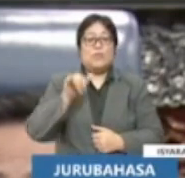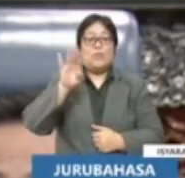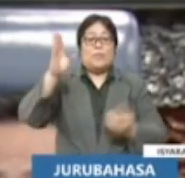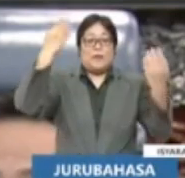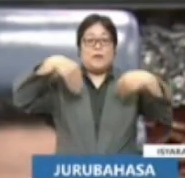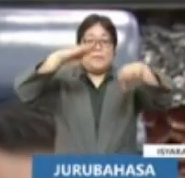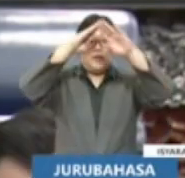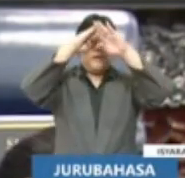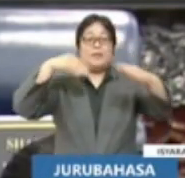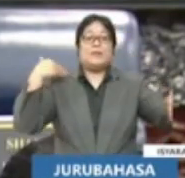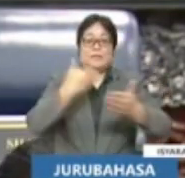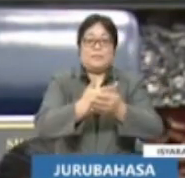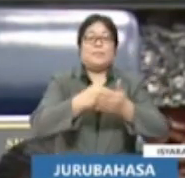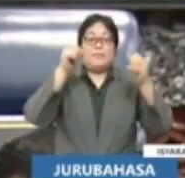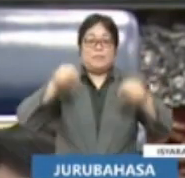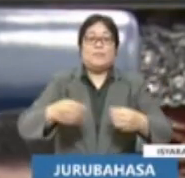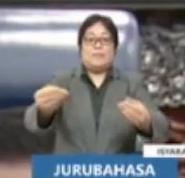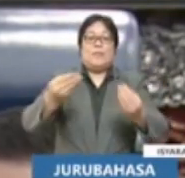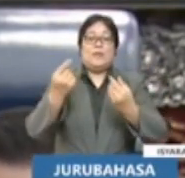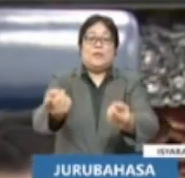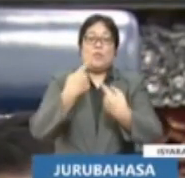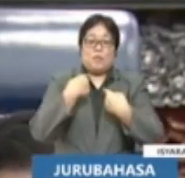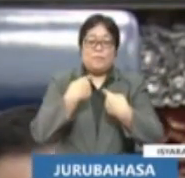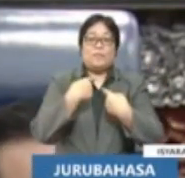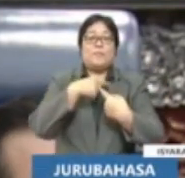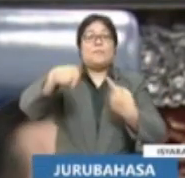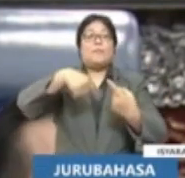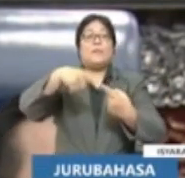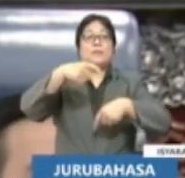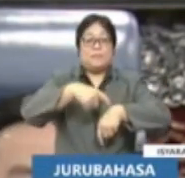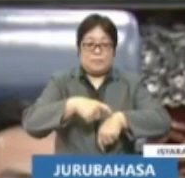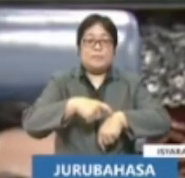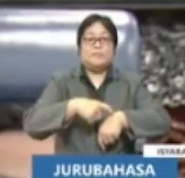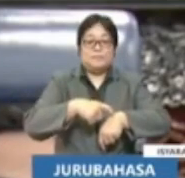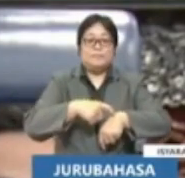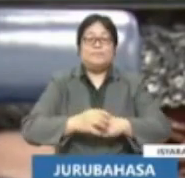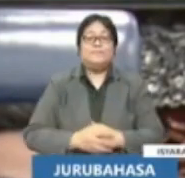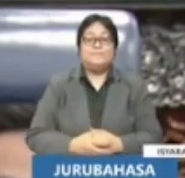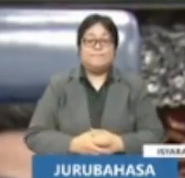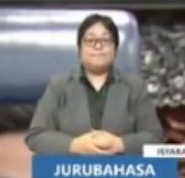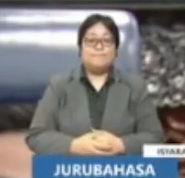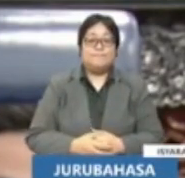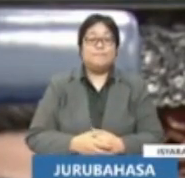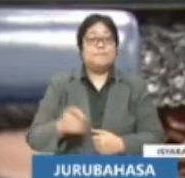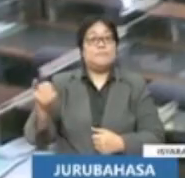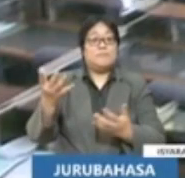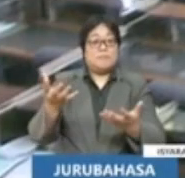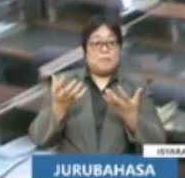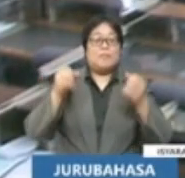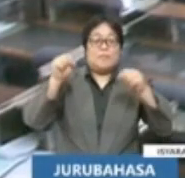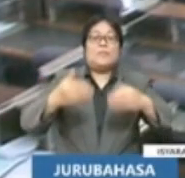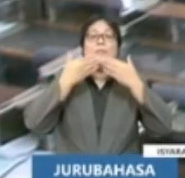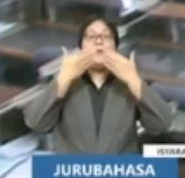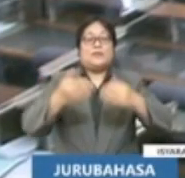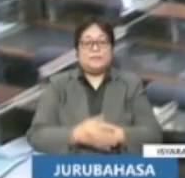Yang Berhormat Pekan ini sehingga beliau dapat memberikan jawapan bila-bila masa yang beliau mahu. Terima